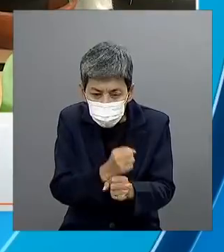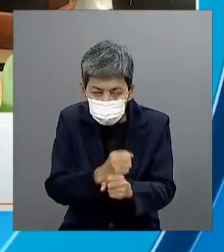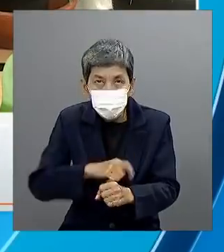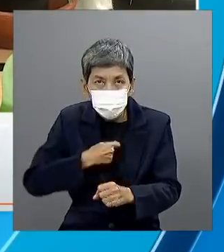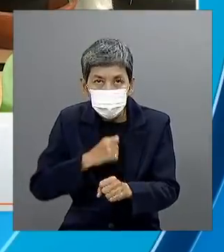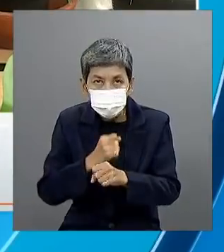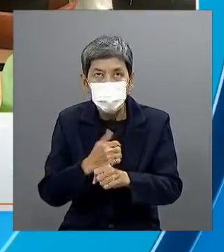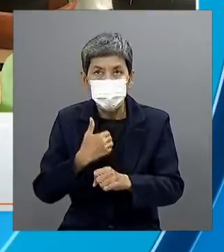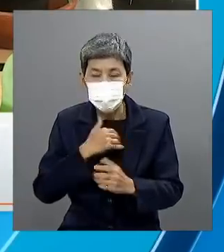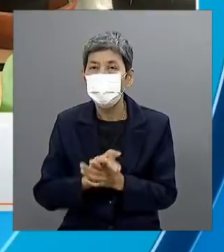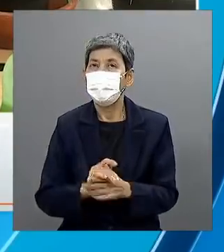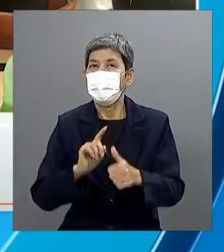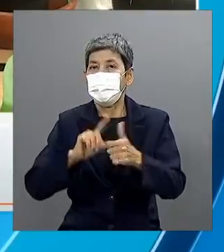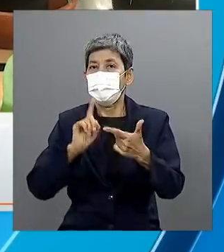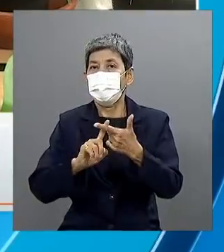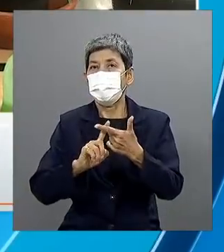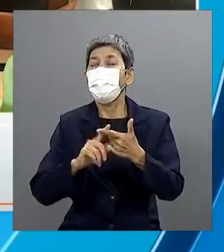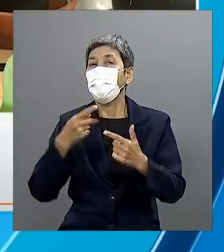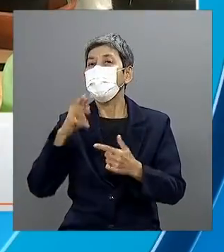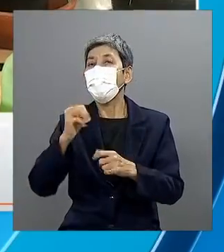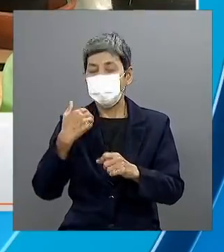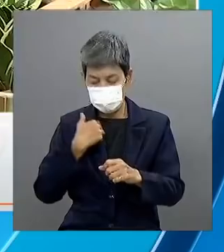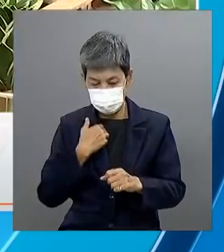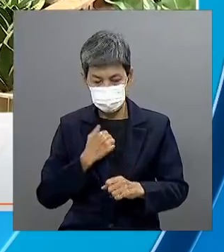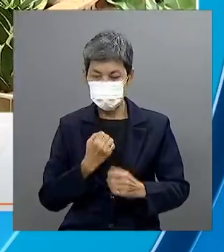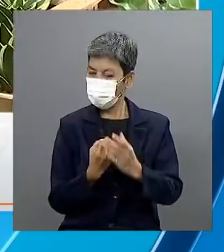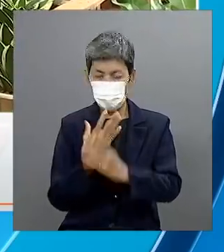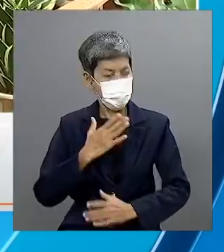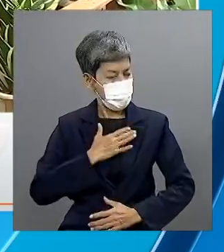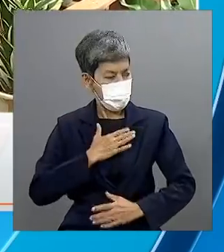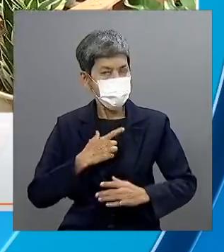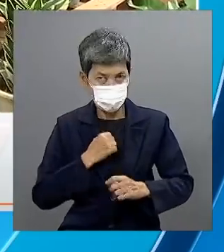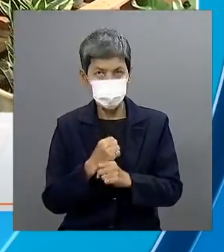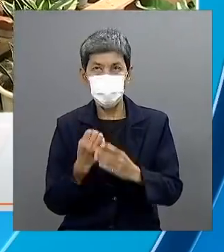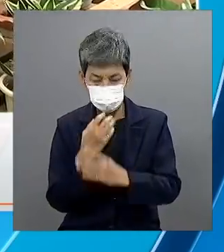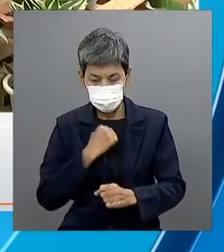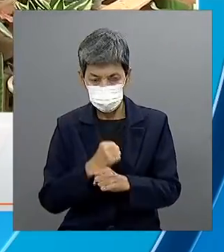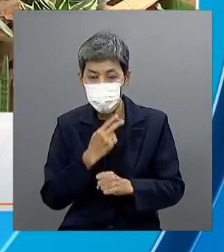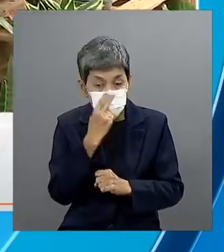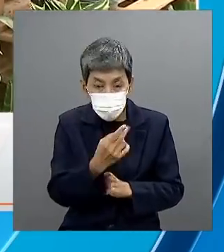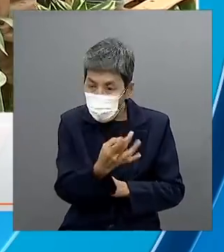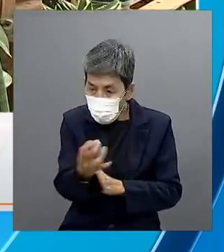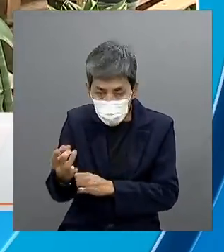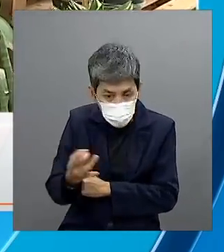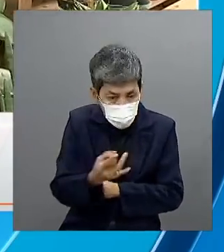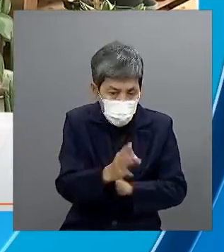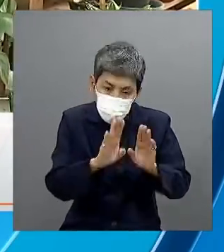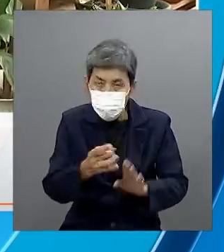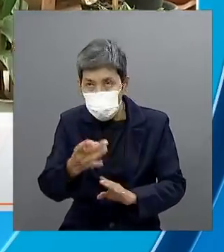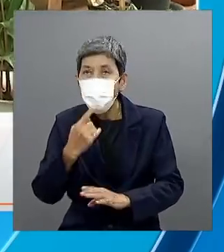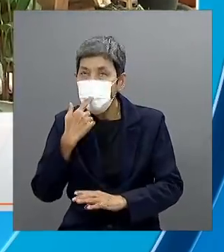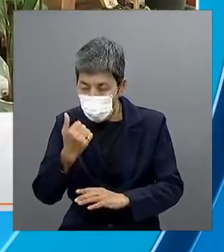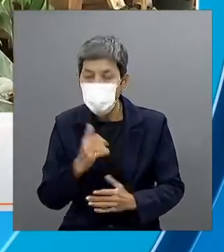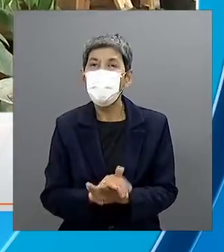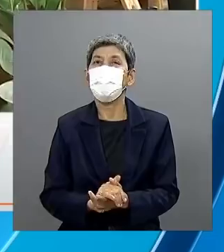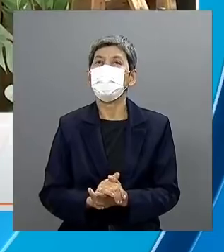วนสำหรับพี่บอมเองเนี่ยโอ้โหนี่เขาเป็นเจ้าพ่อต้นไม ้ เป็นเจ้าพ่อต้นไม้นี่เห็นเขาจะบอกได้หมดเลยว่าต้นไหนเป็นอย่างไรนะคะเหลืออย่างเดีย